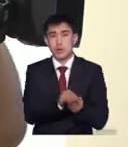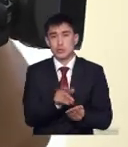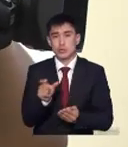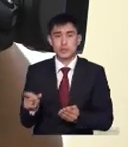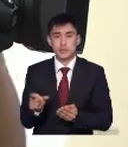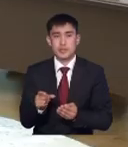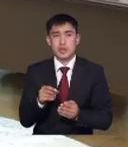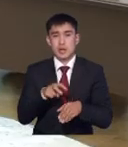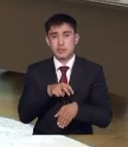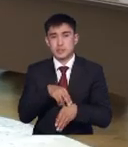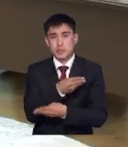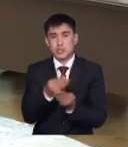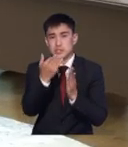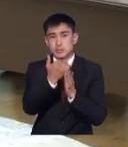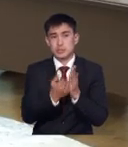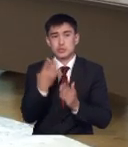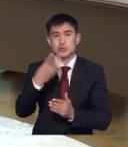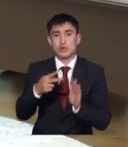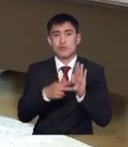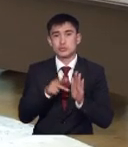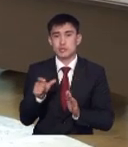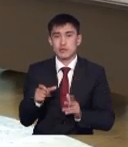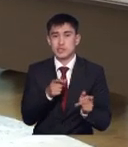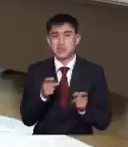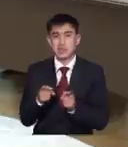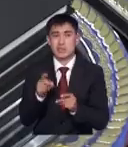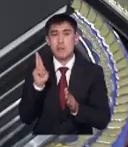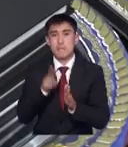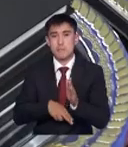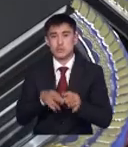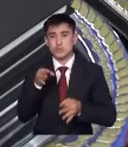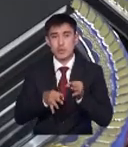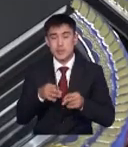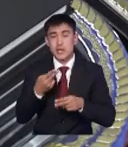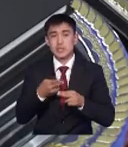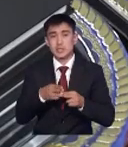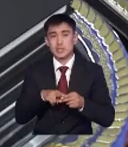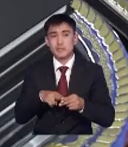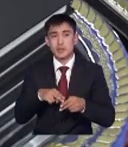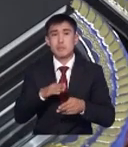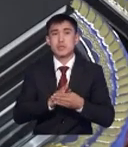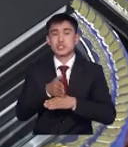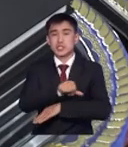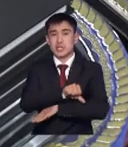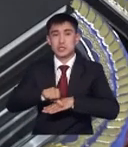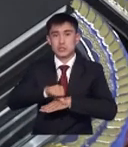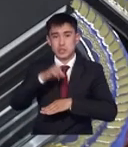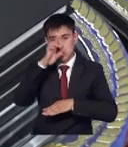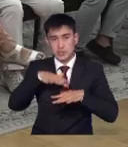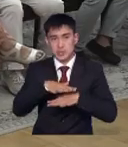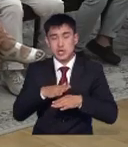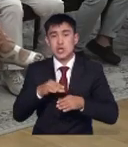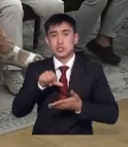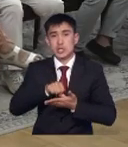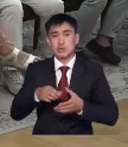Кроме того, комиссия предоставила список из 48 человек, расстрелянных без суда и следствия при пересечении государственной границы. Также отметим, что